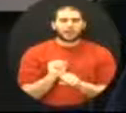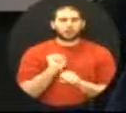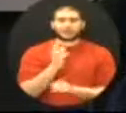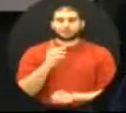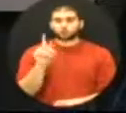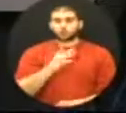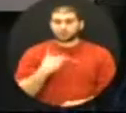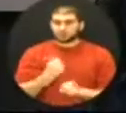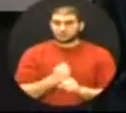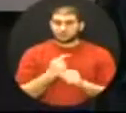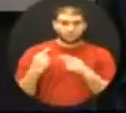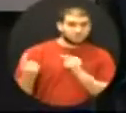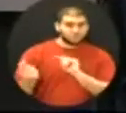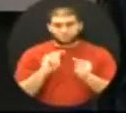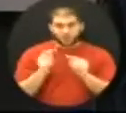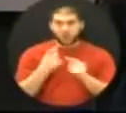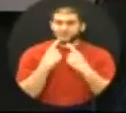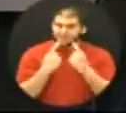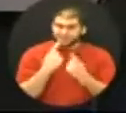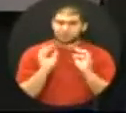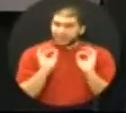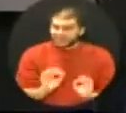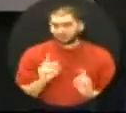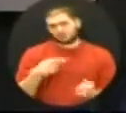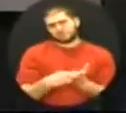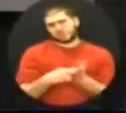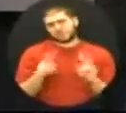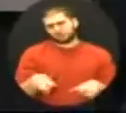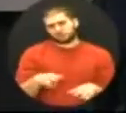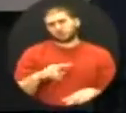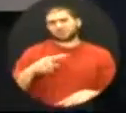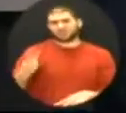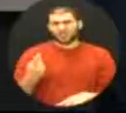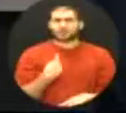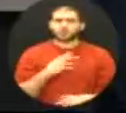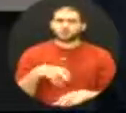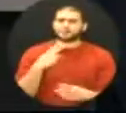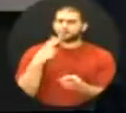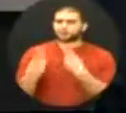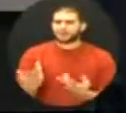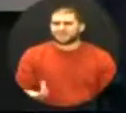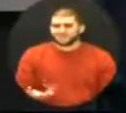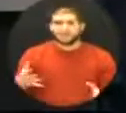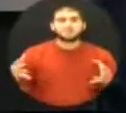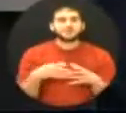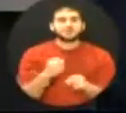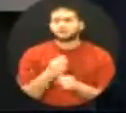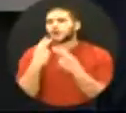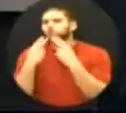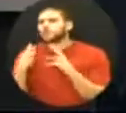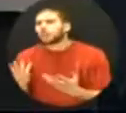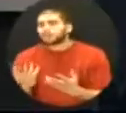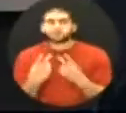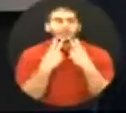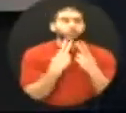רוצה לעורר ויכוח ודיון. זה לגיטימי, אבל יש לזה מחיר. זאת אומרת, והמחיר הוא בצד השני שאנחנו גם משיבים. ומפלגת ומה העבודה. ומה התשובה?